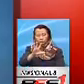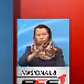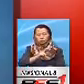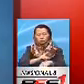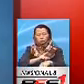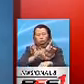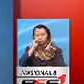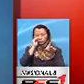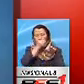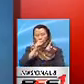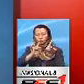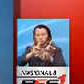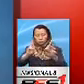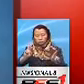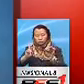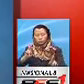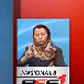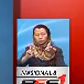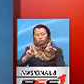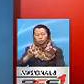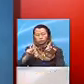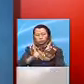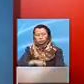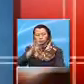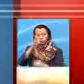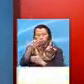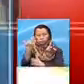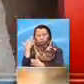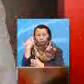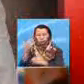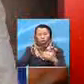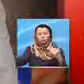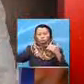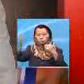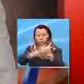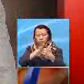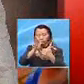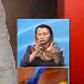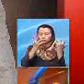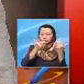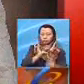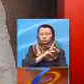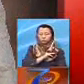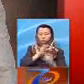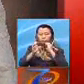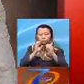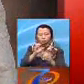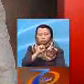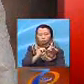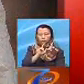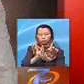di Kompleks bunga raya klia jam 9 pagi keberangkatan tiba Baginda itu akan disambut menteri komunikasi dan